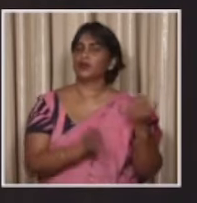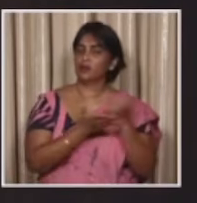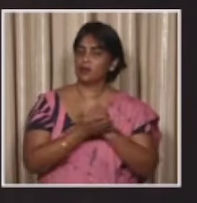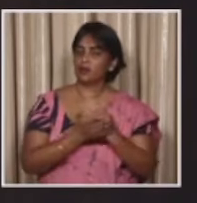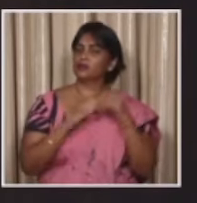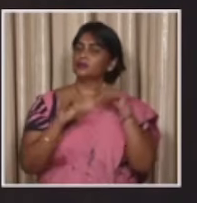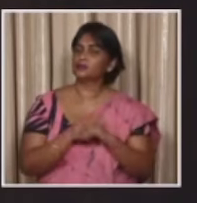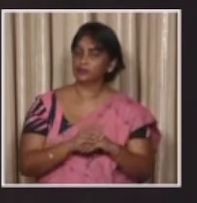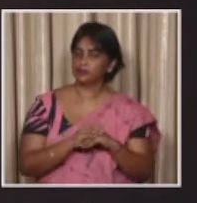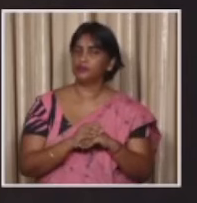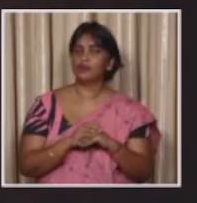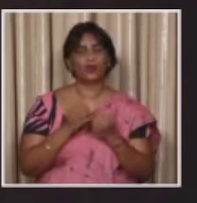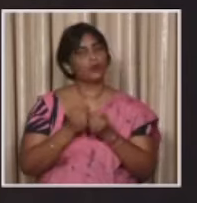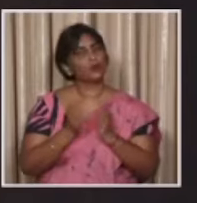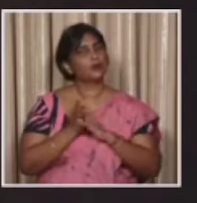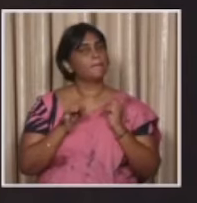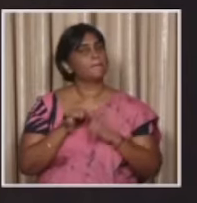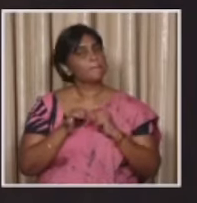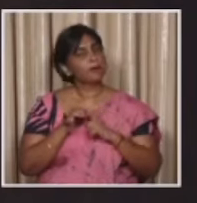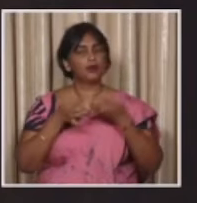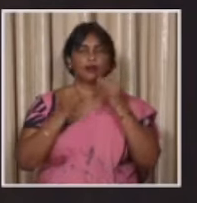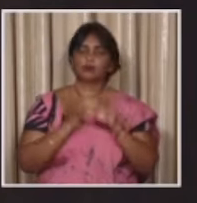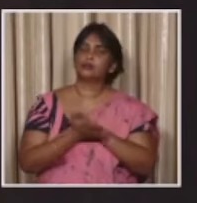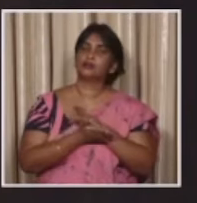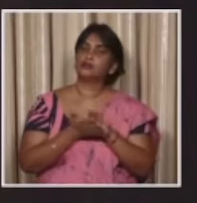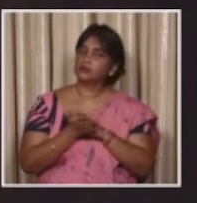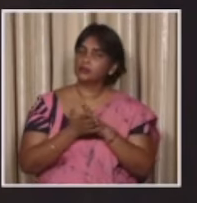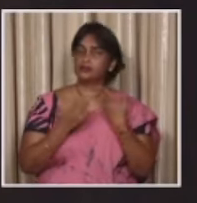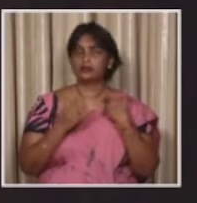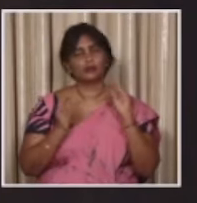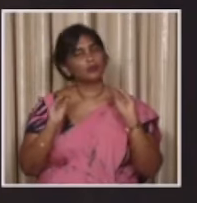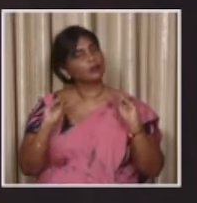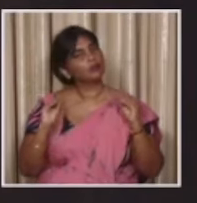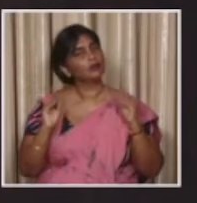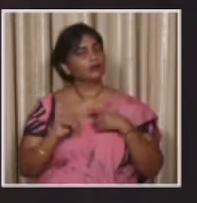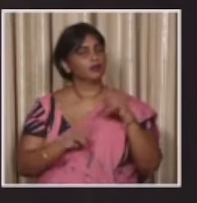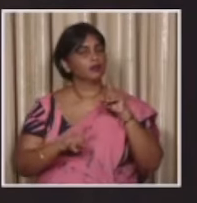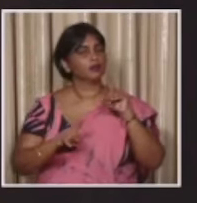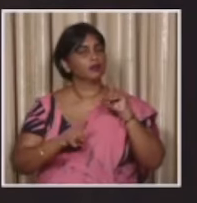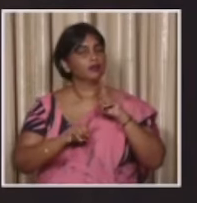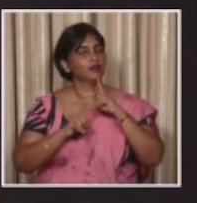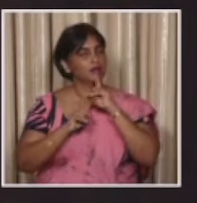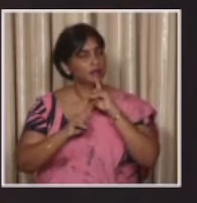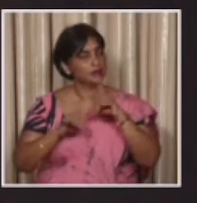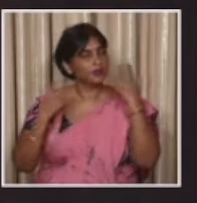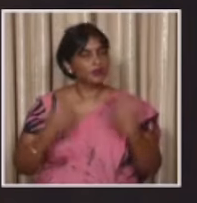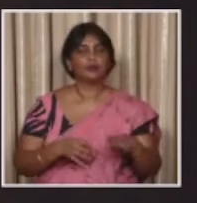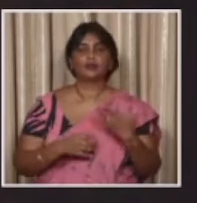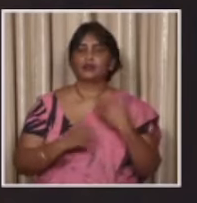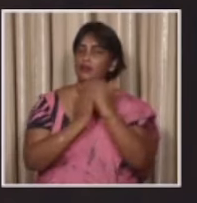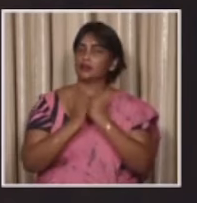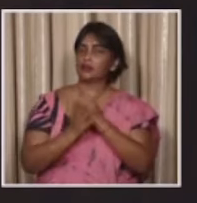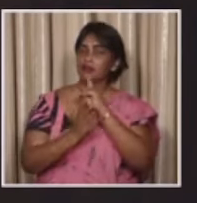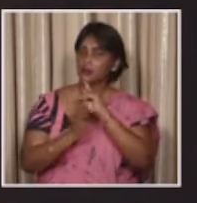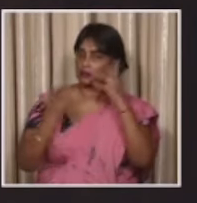ඇවිල්ලා තමන්ට තියෙන ප්‍රශ්න ගැන නිවැරදි කළා. එහෙම යම් යම් කතා නිවැරදි කරගෙන, ඒ කරුණ